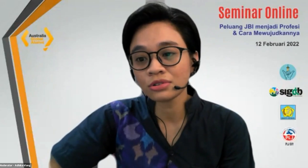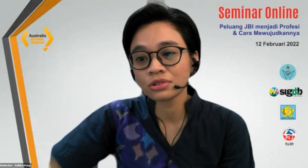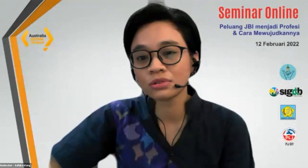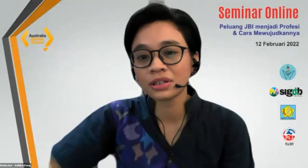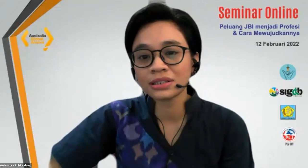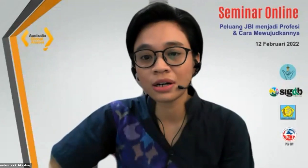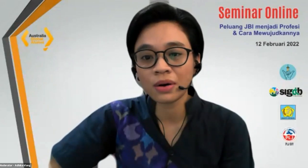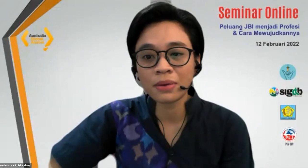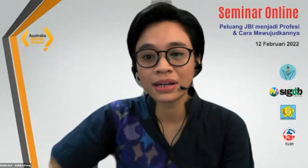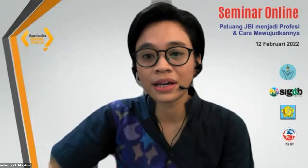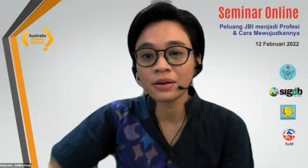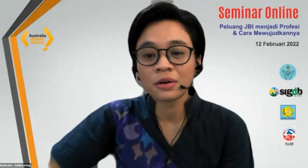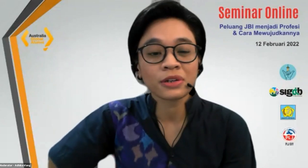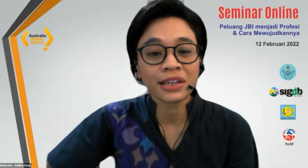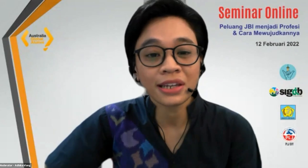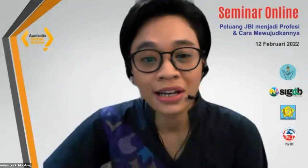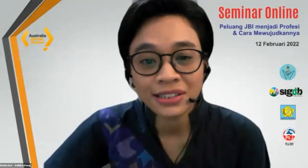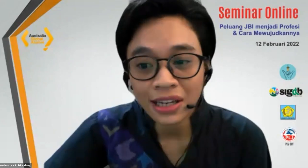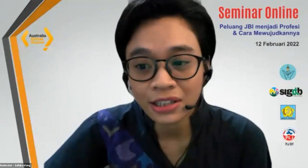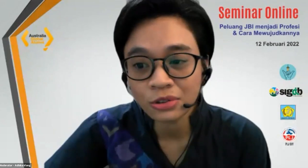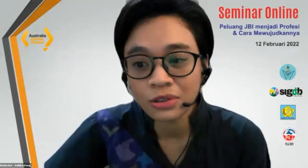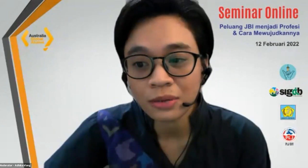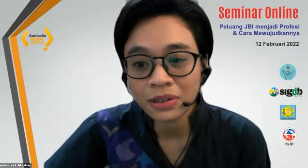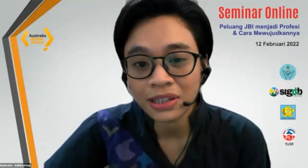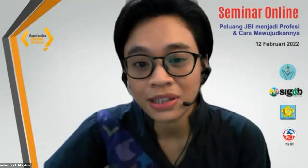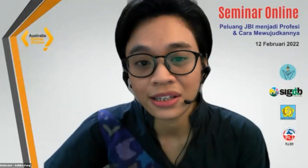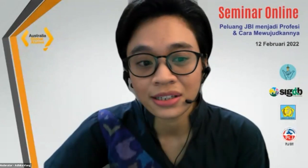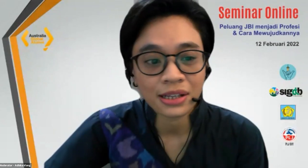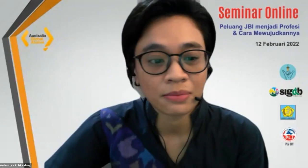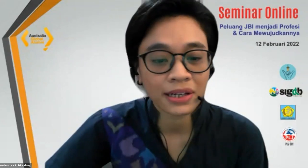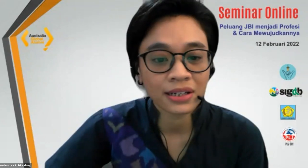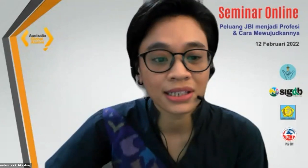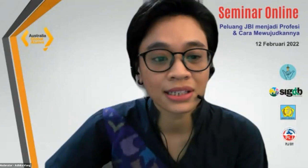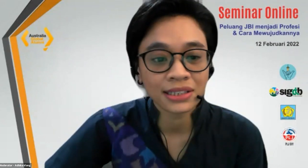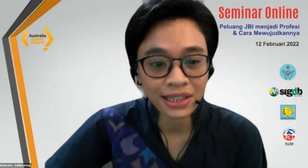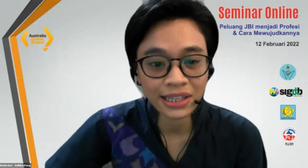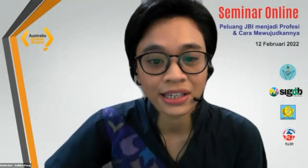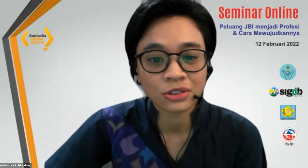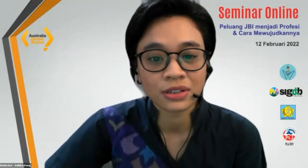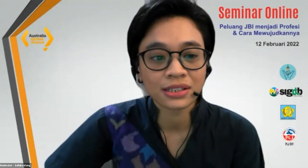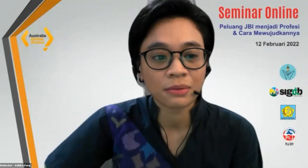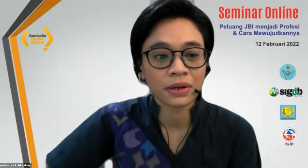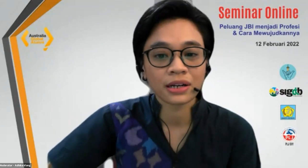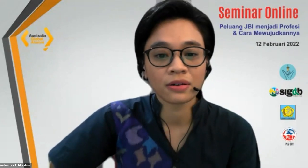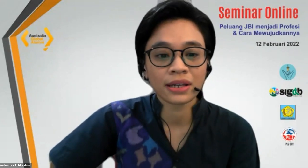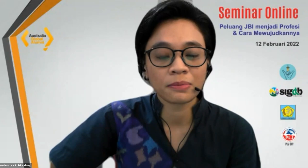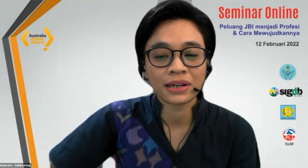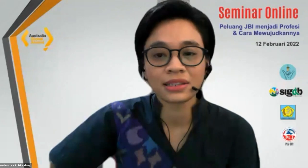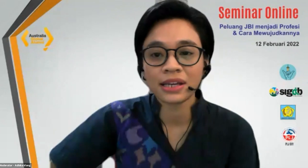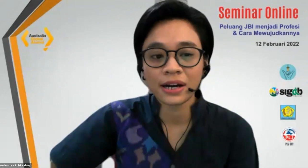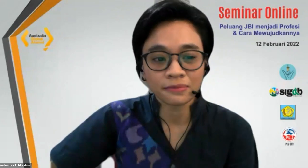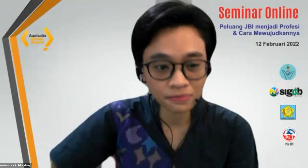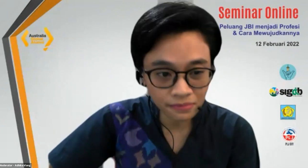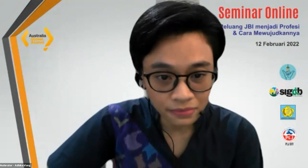kasih sekali untuk Rejo banyak mungkin saya lanjut dulu ke pertanyaan yang disampaikan dicat ya yang sudah disampaikan oleh